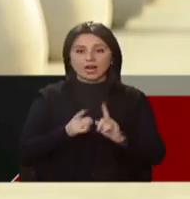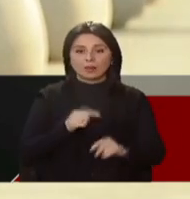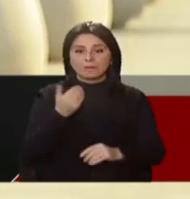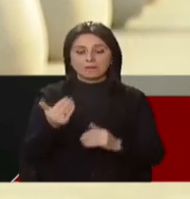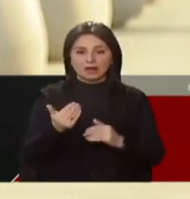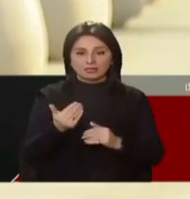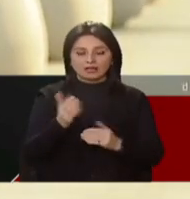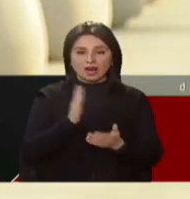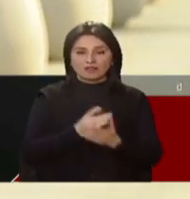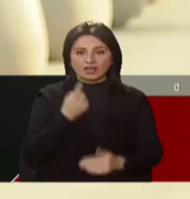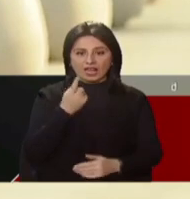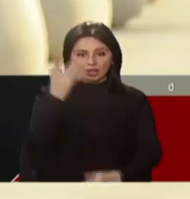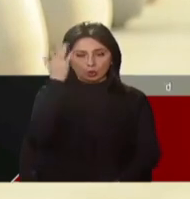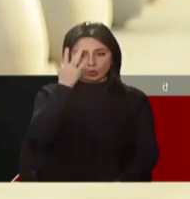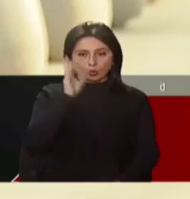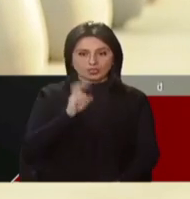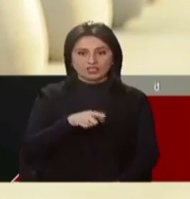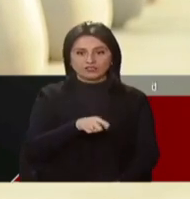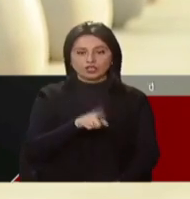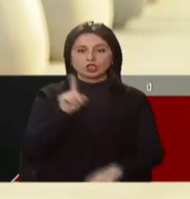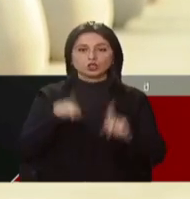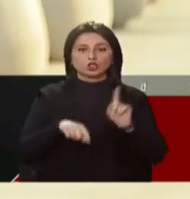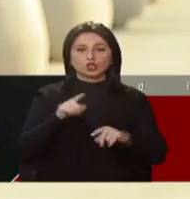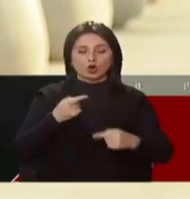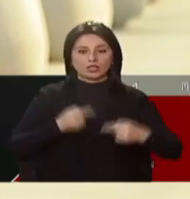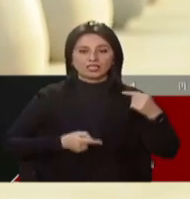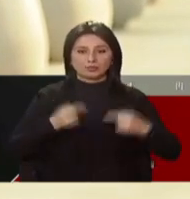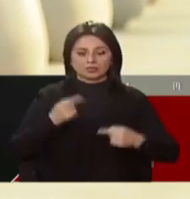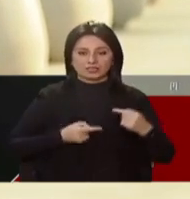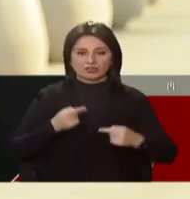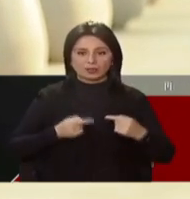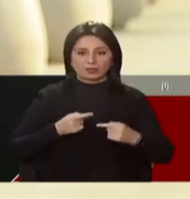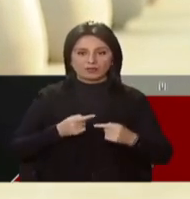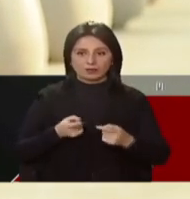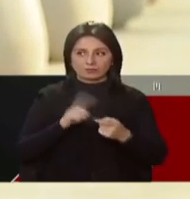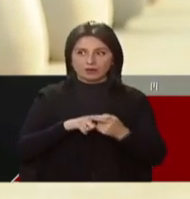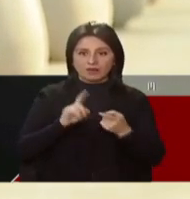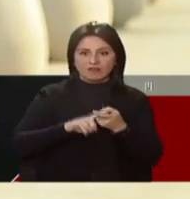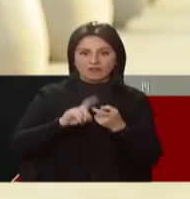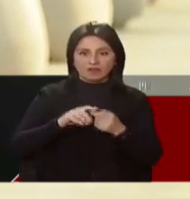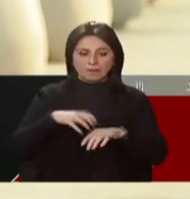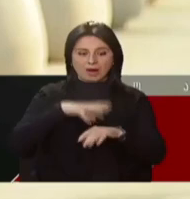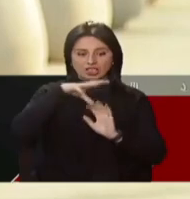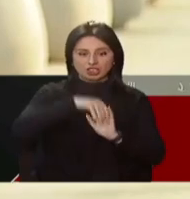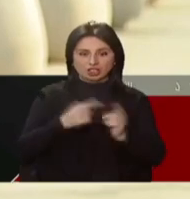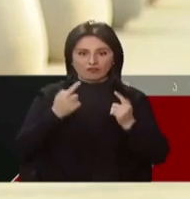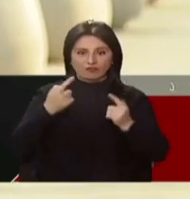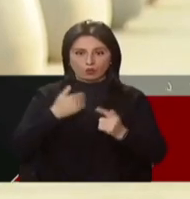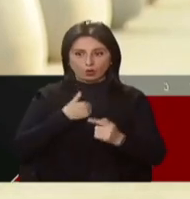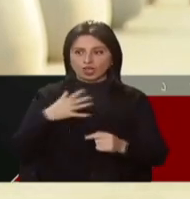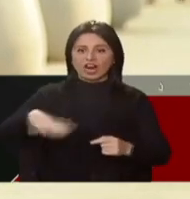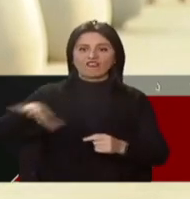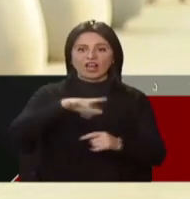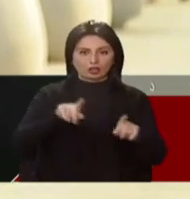მათ აქვთ ერთი ოცნება. ისინი ზოგადად იბრძვიან გავლენებისათვის, როგორც პარტიაში, ისე